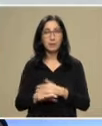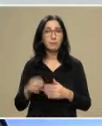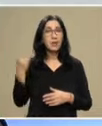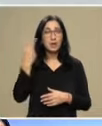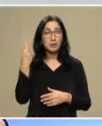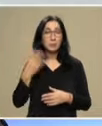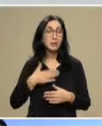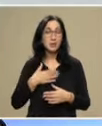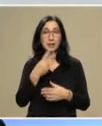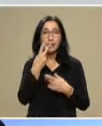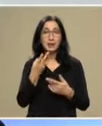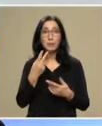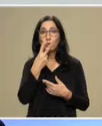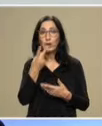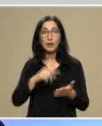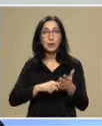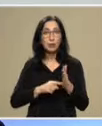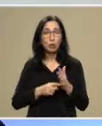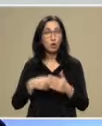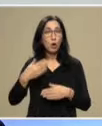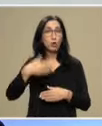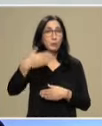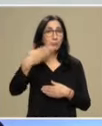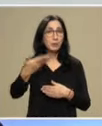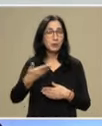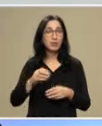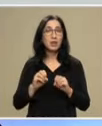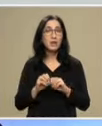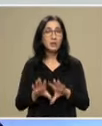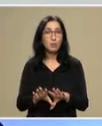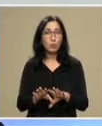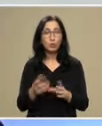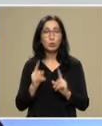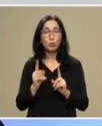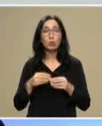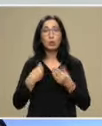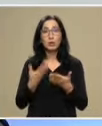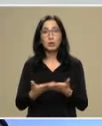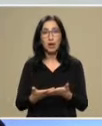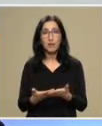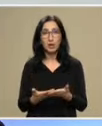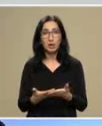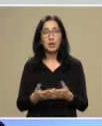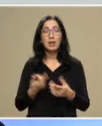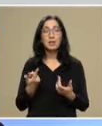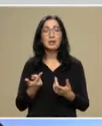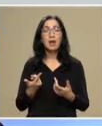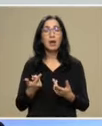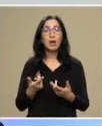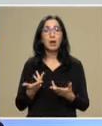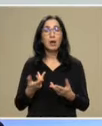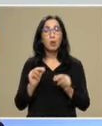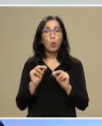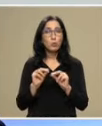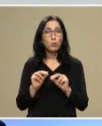Разбира се, ние гледаме от гледна точка на перспективата и възможностите, които ни дава. Възможностите, както вече беше споменато, за